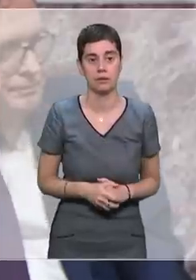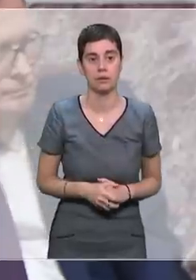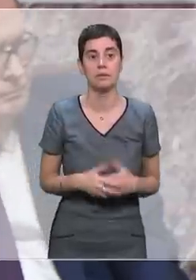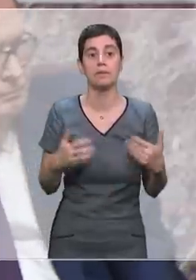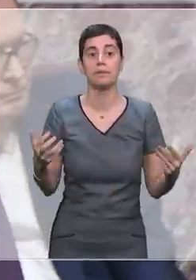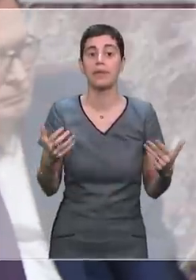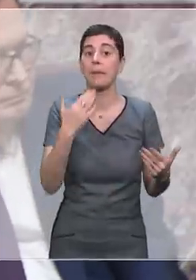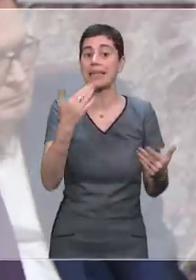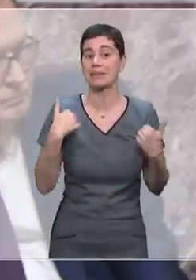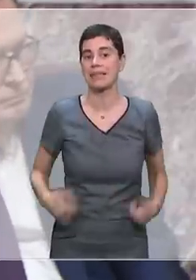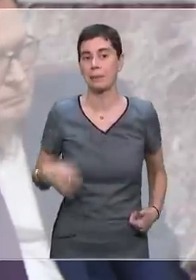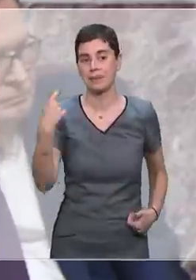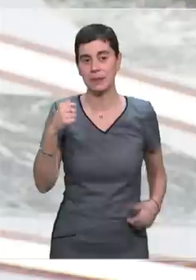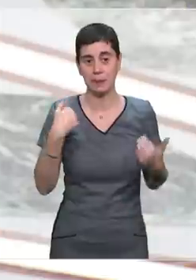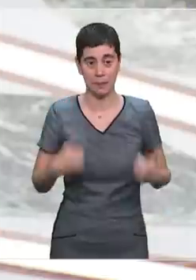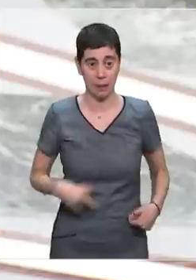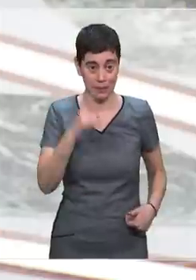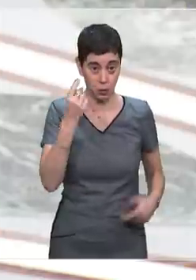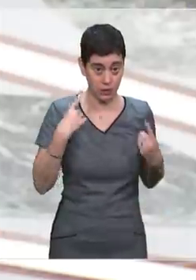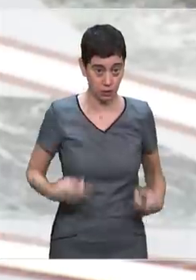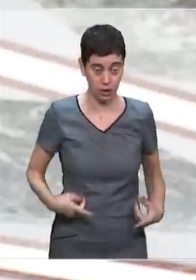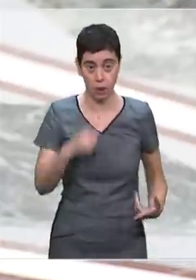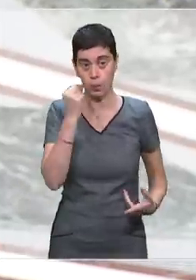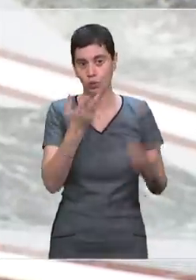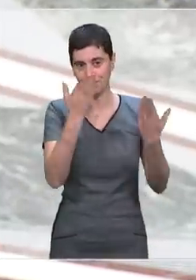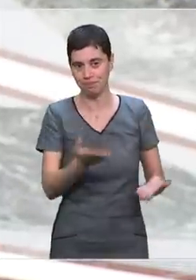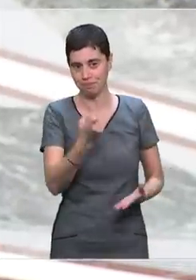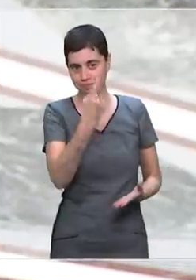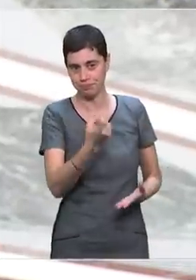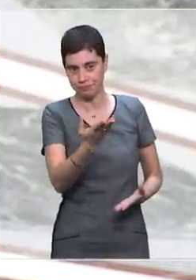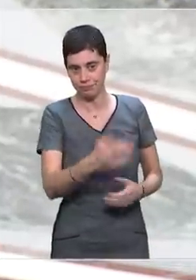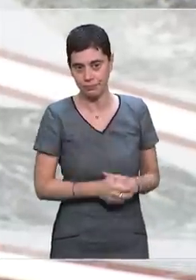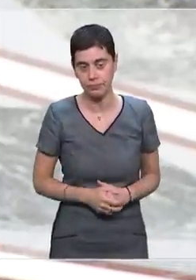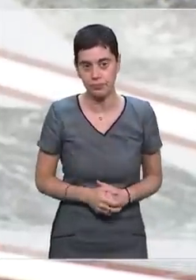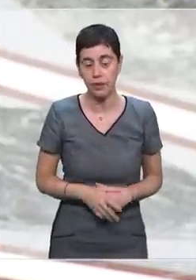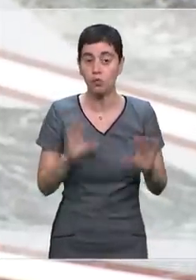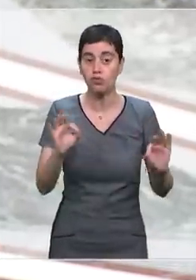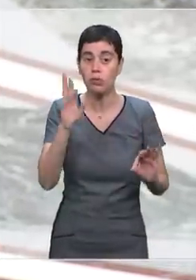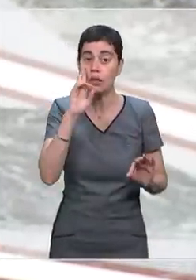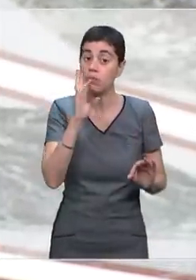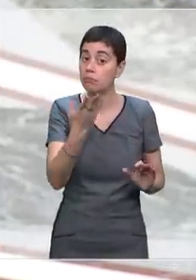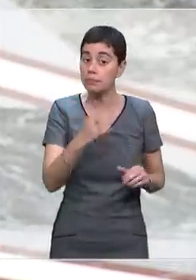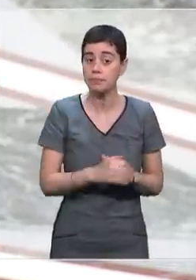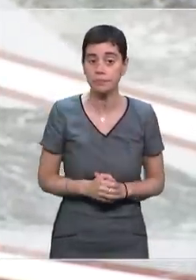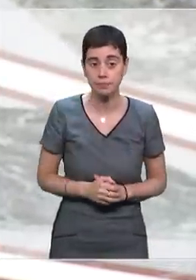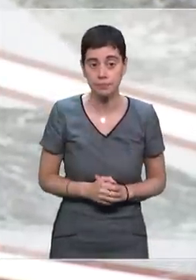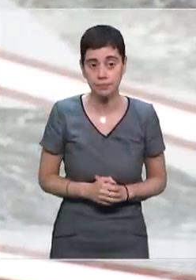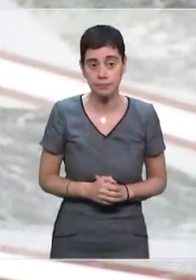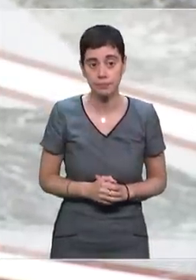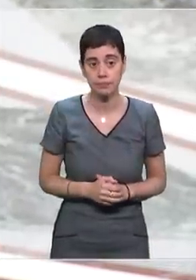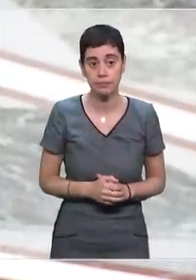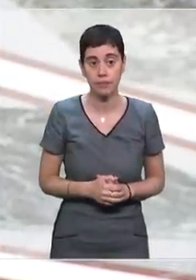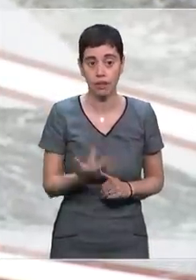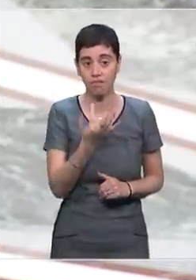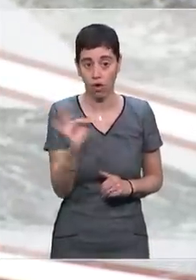Merci, Madame la Présidente, Mesdames et Messieurs les députés, Monsieur le Président Chassaigne. Alors, vous avez raison de le dire, Monsieur le Président, la France